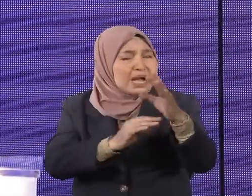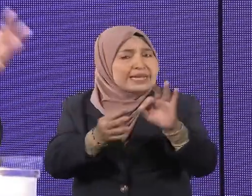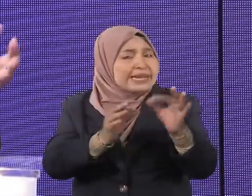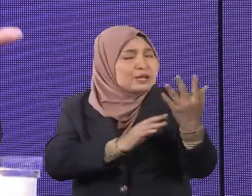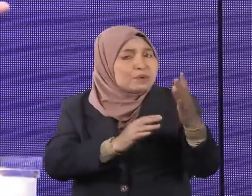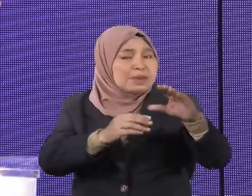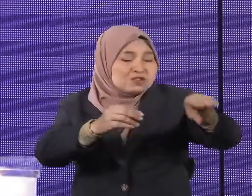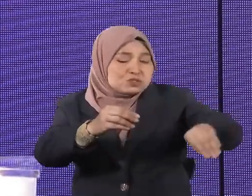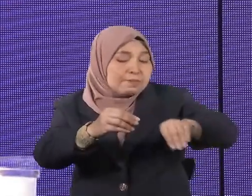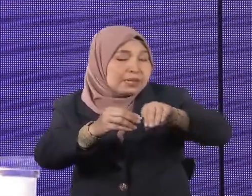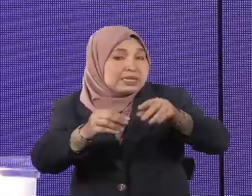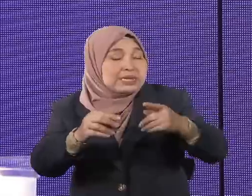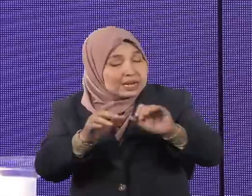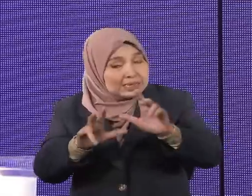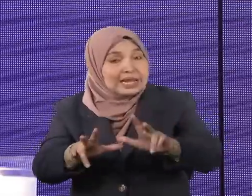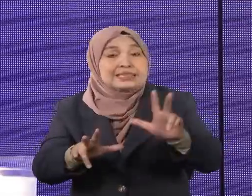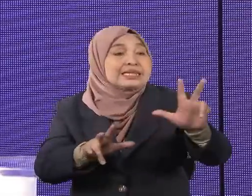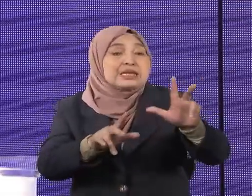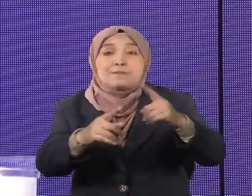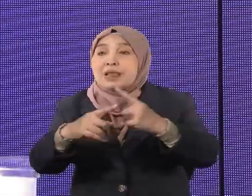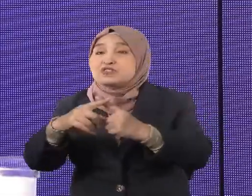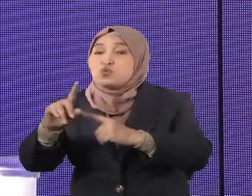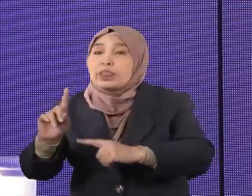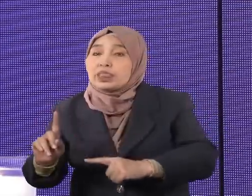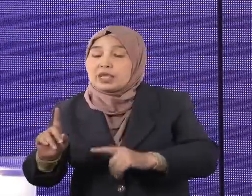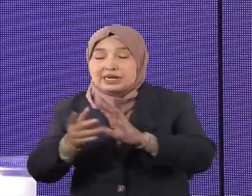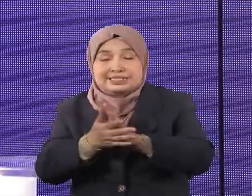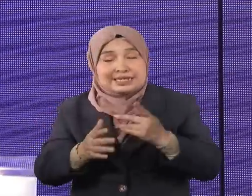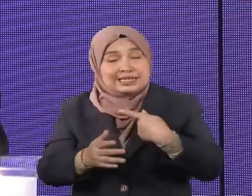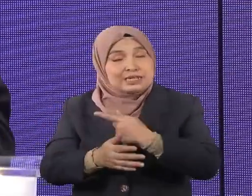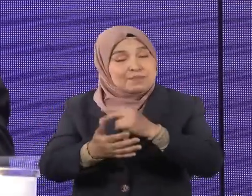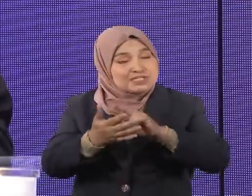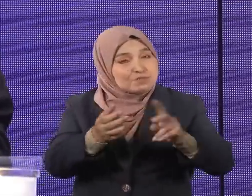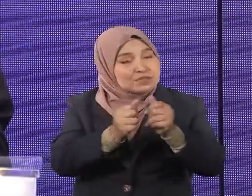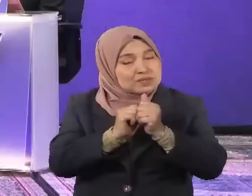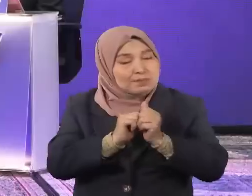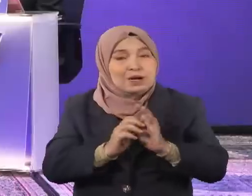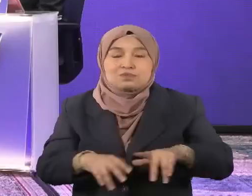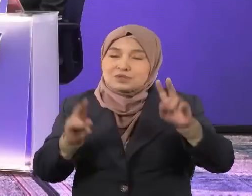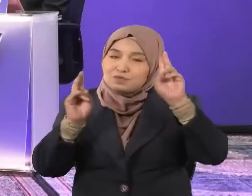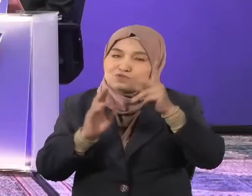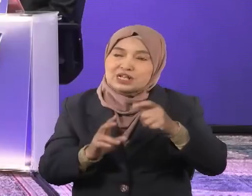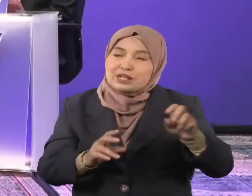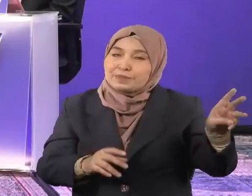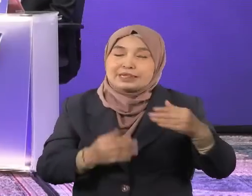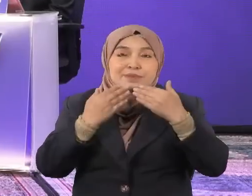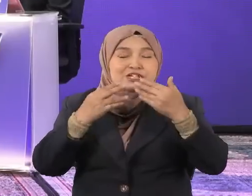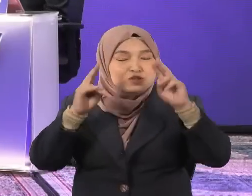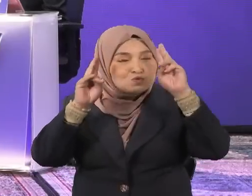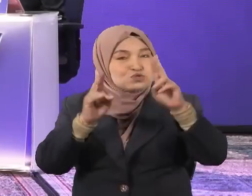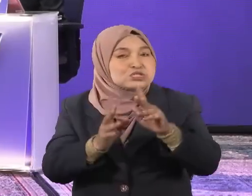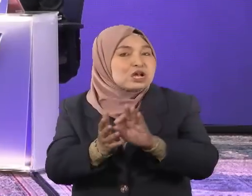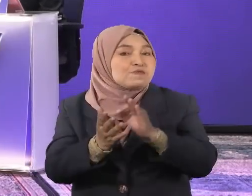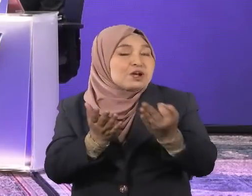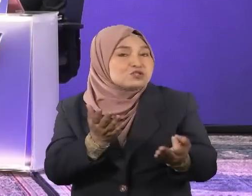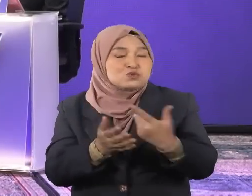ada ekstra, jadi kita boleh letak tiga campur satu ya. Kita baca bersama Al-Fadhil Ustaz Tarmizi. Terima kasih Al-Fadhil Ustaz Fazrul. Tuan-tuan dan puan-puan,